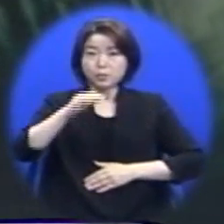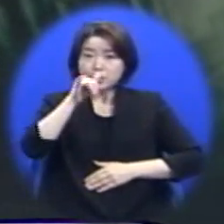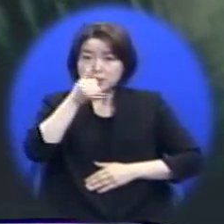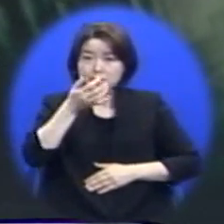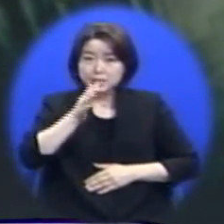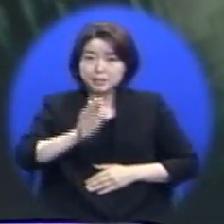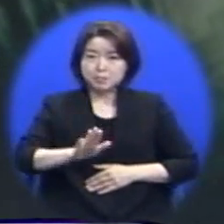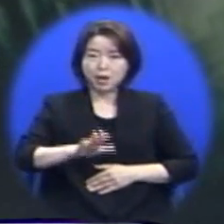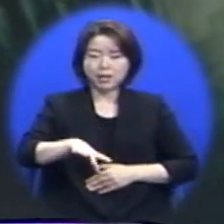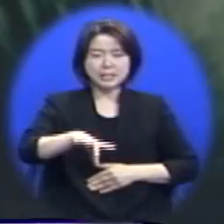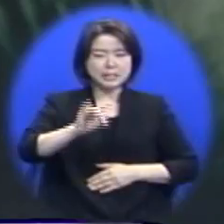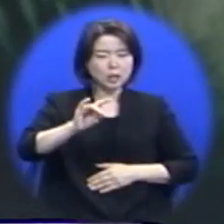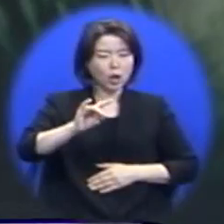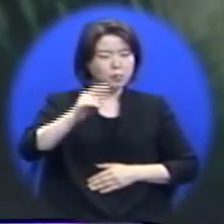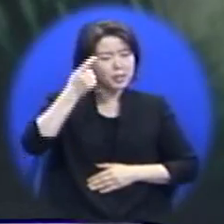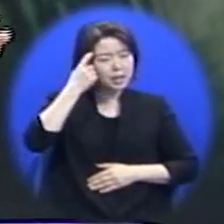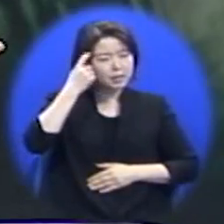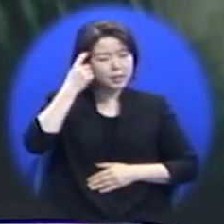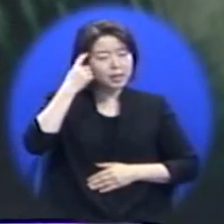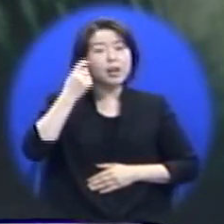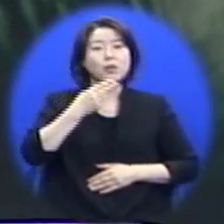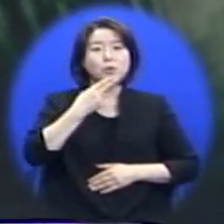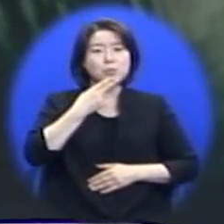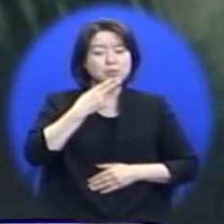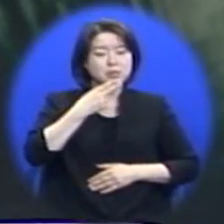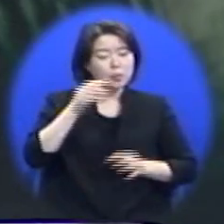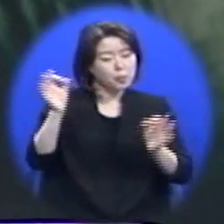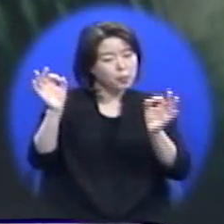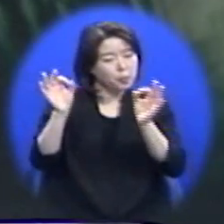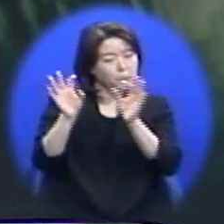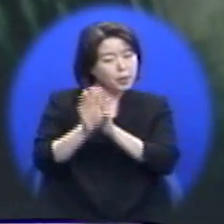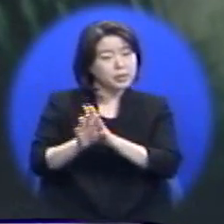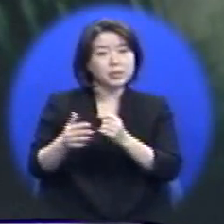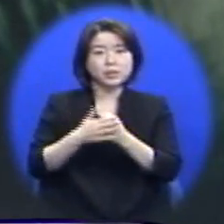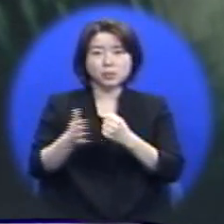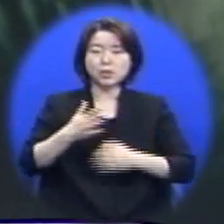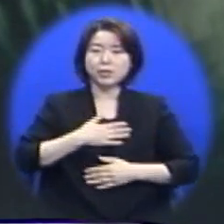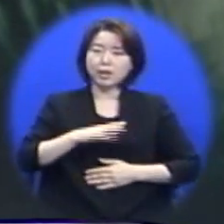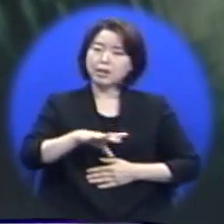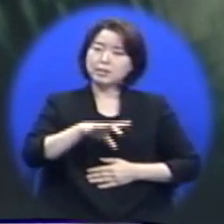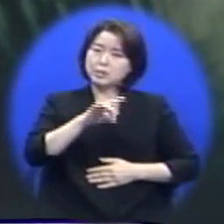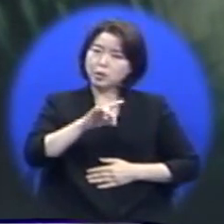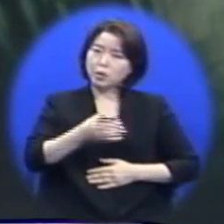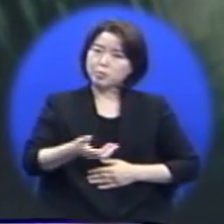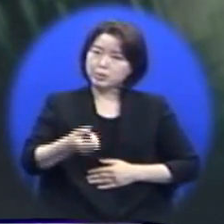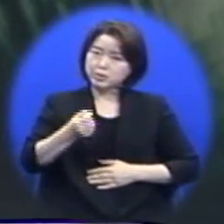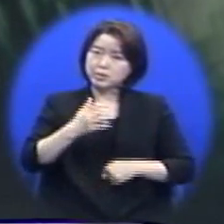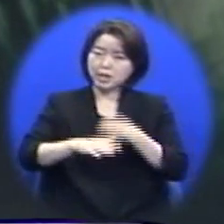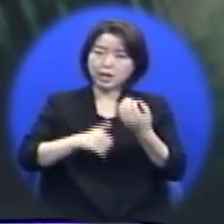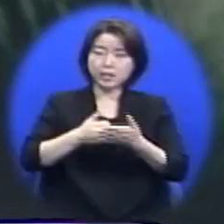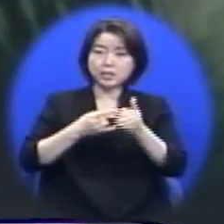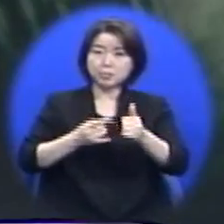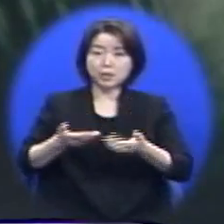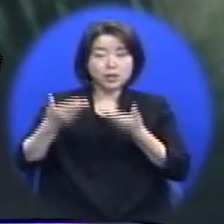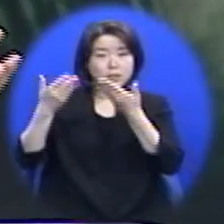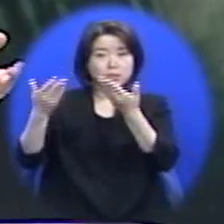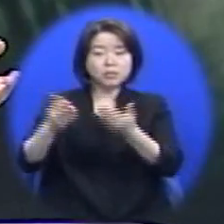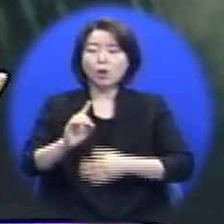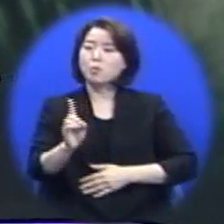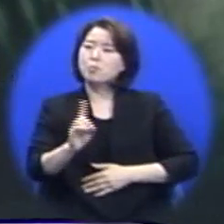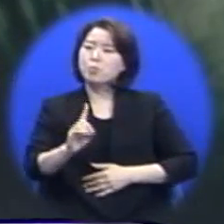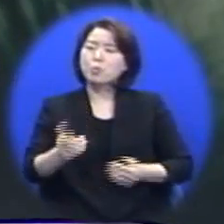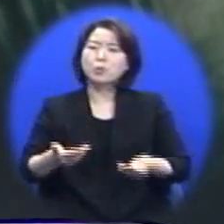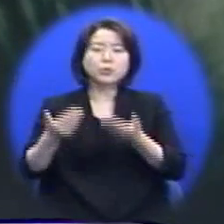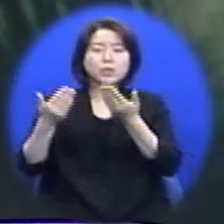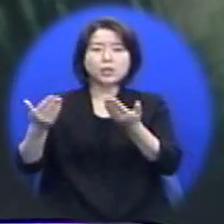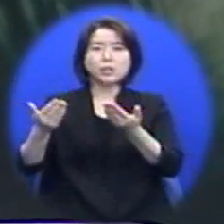것이라고 하는 의식 자체가 없이 지나가 버렸기 때문에 내가 첫 것을 하나님께 드린다는 뭘 어떻게 드려야